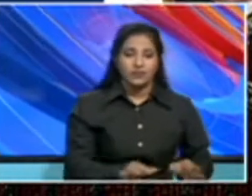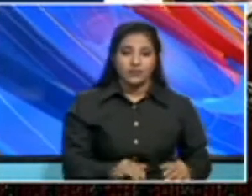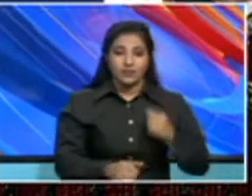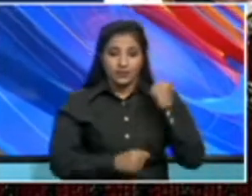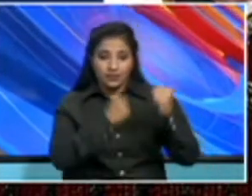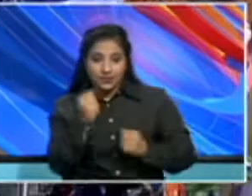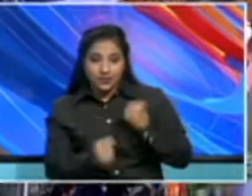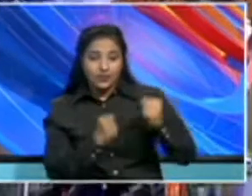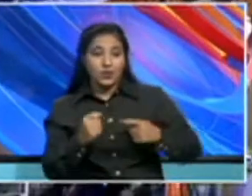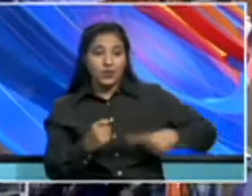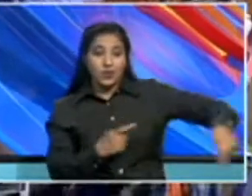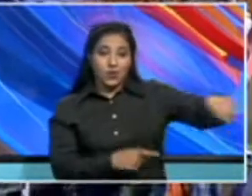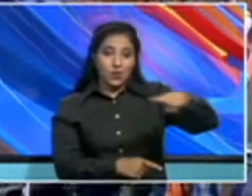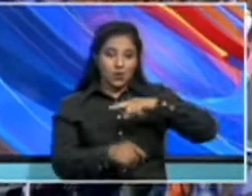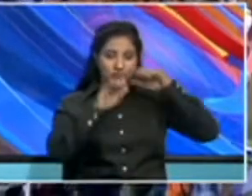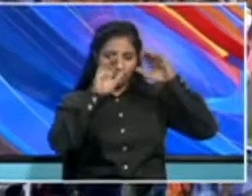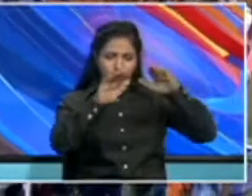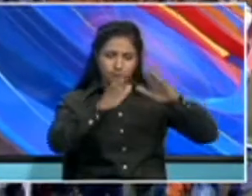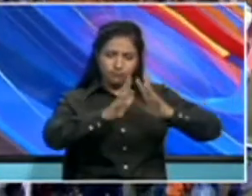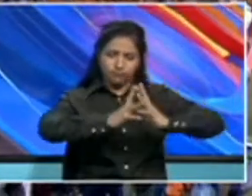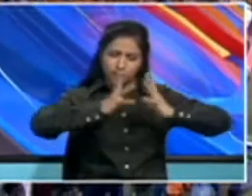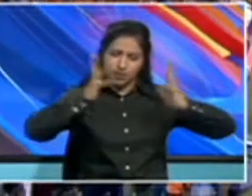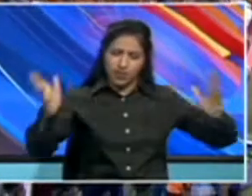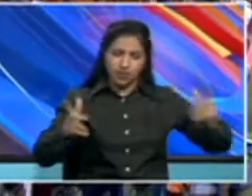ढेरों शुभकामनाएं आप सभी को।